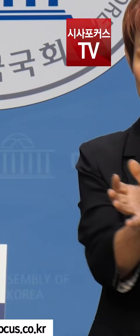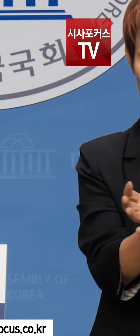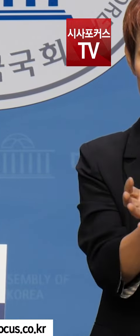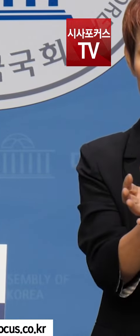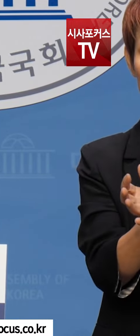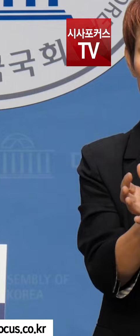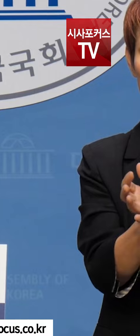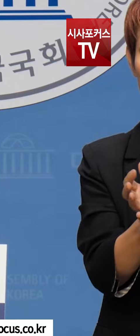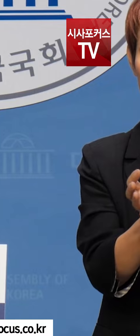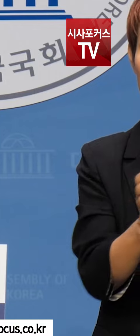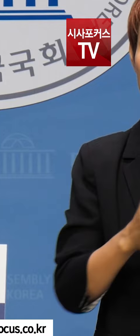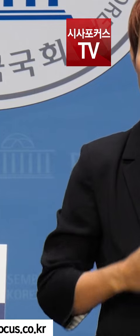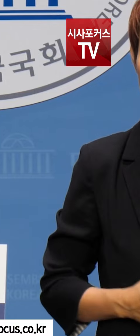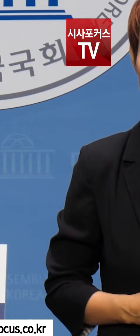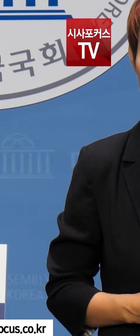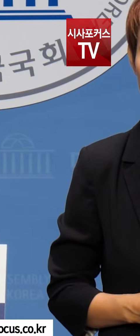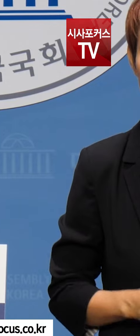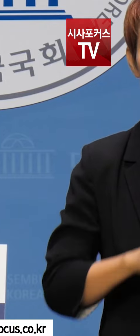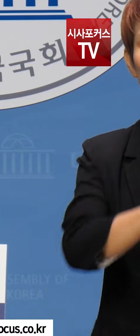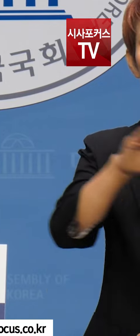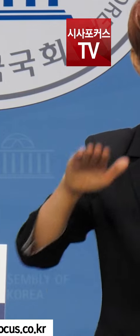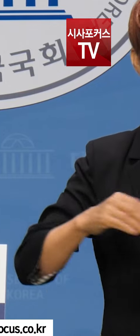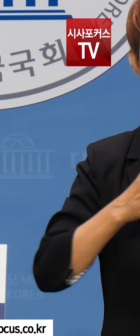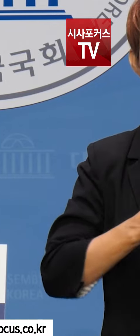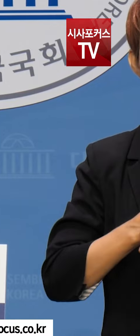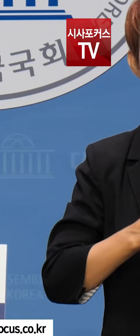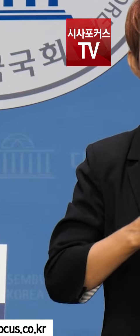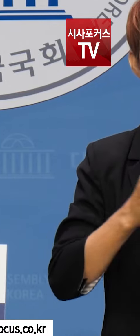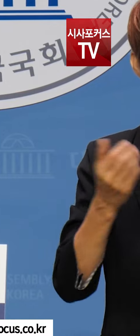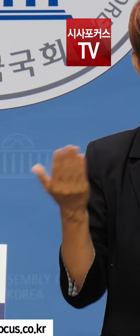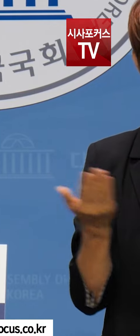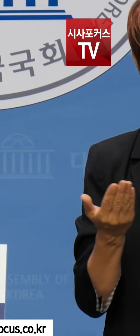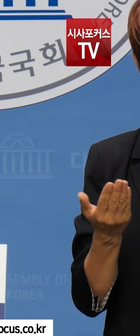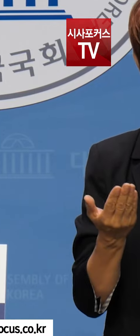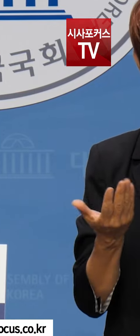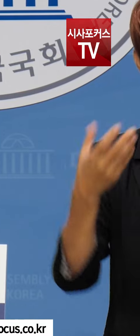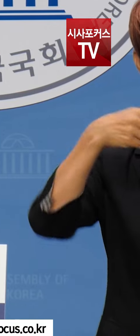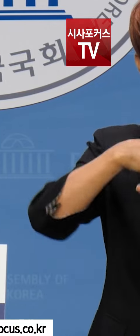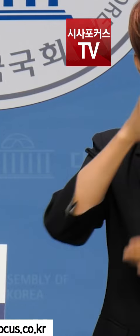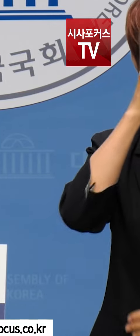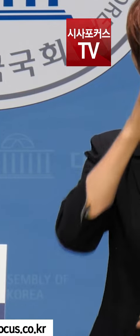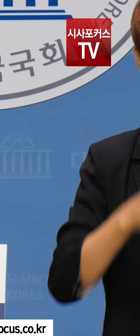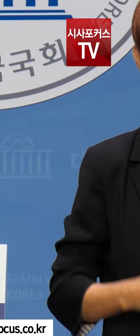7대 과제는 우리가 추구해야 할 시대 정신을 반영합니다.